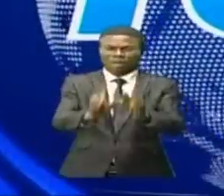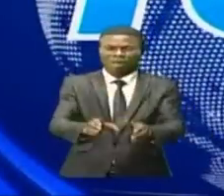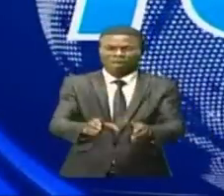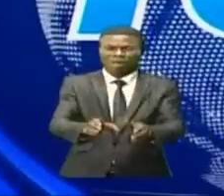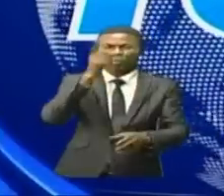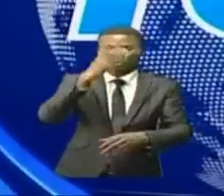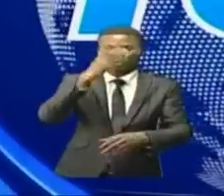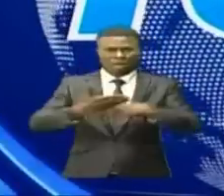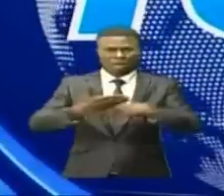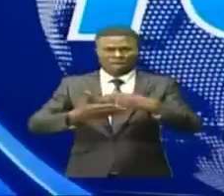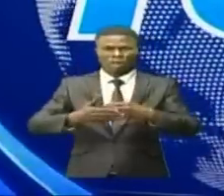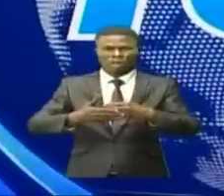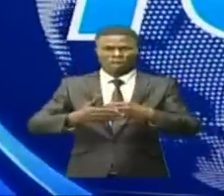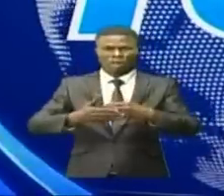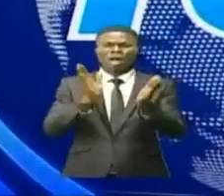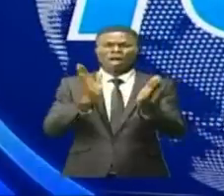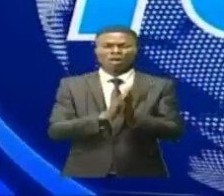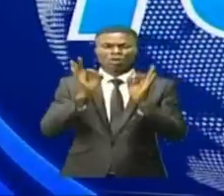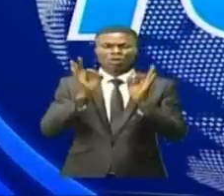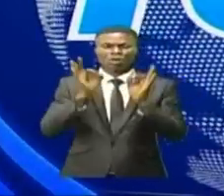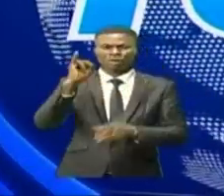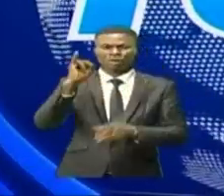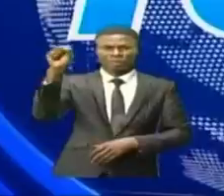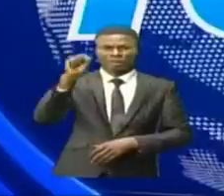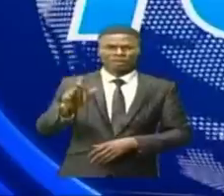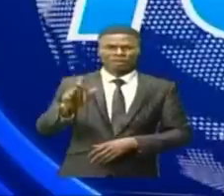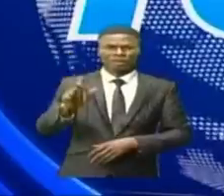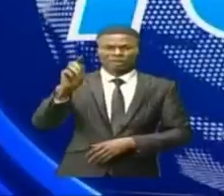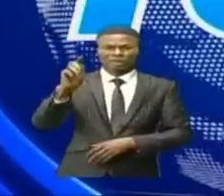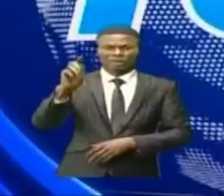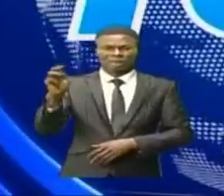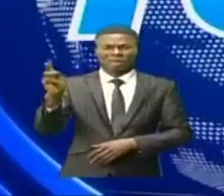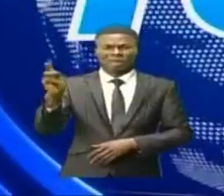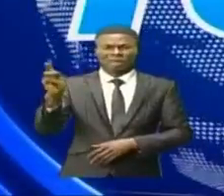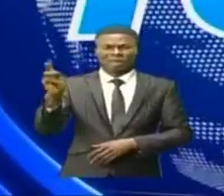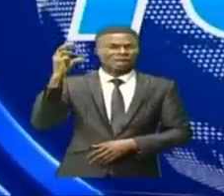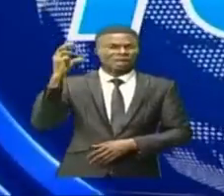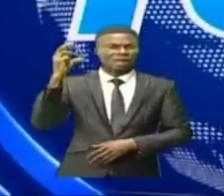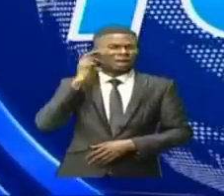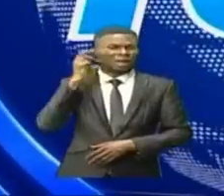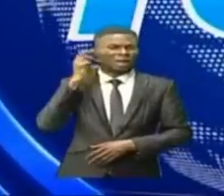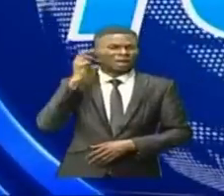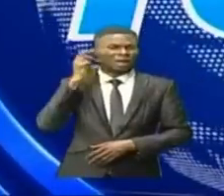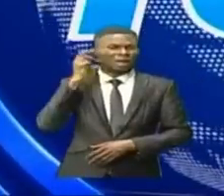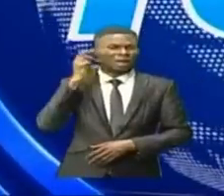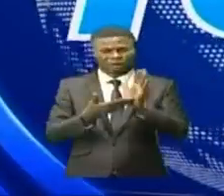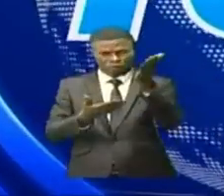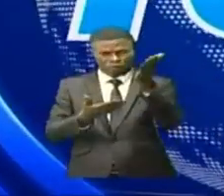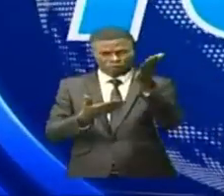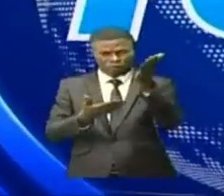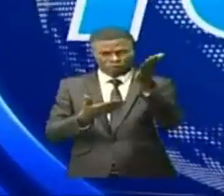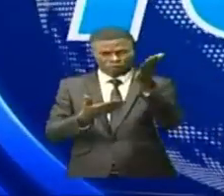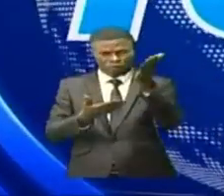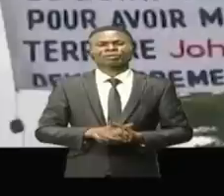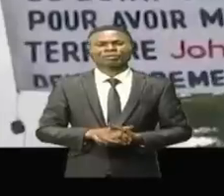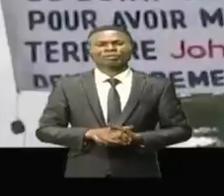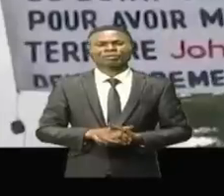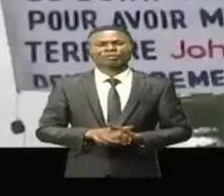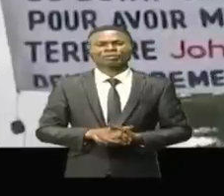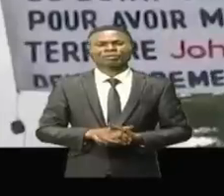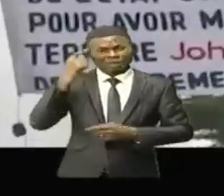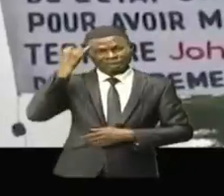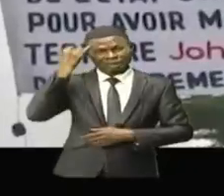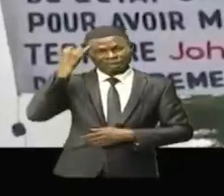des nouvelles infrastructures de l'ISTEM Kananga. Retour sur les images avec Jean-Pierre Kanyonga. Dans le souci